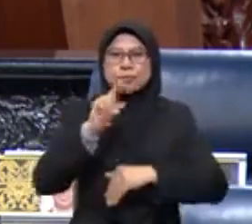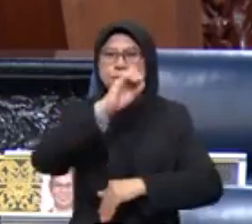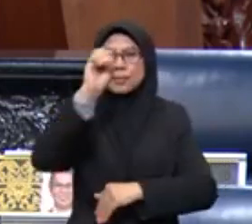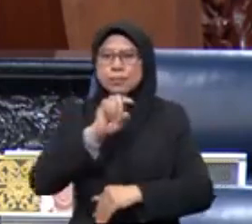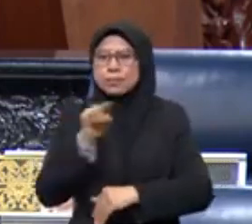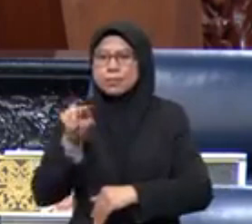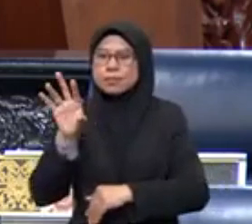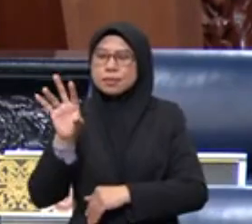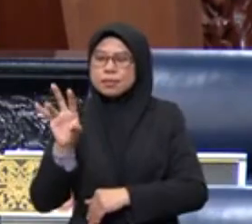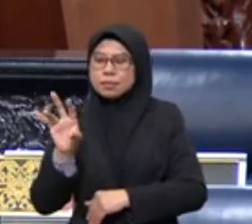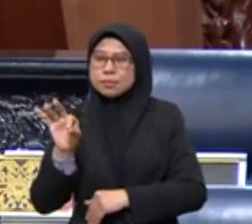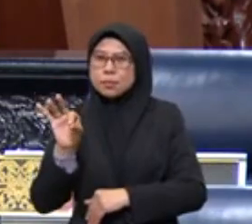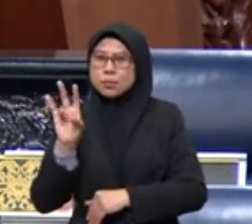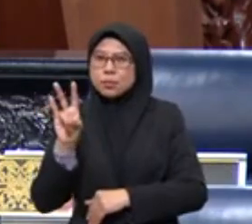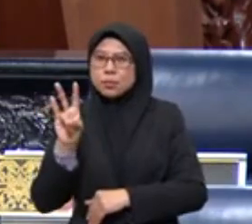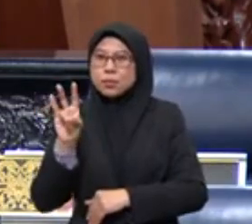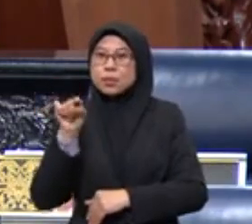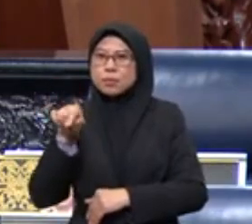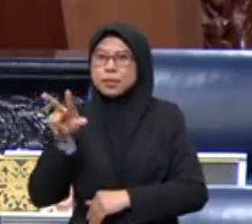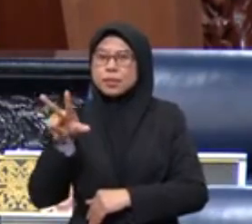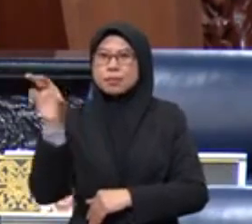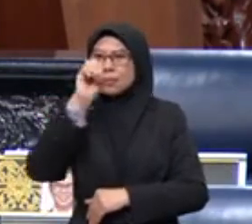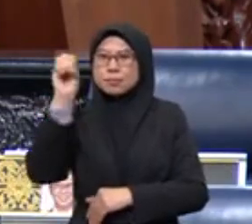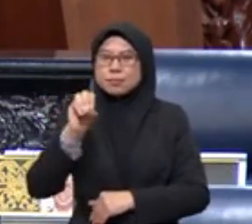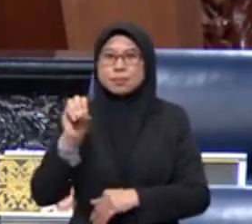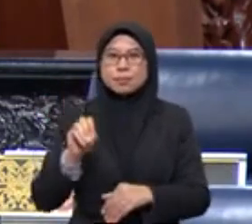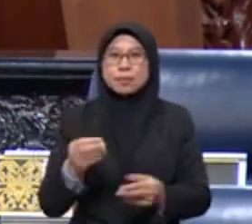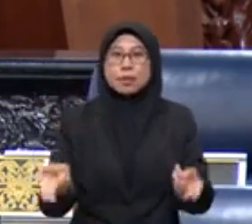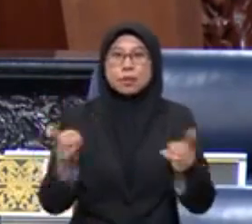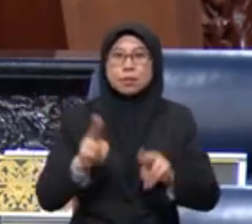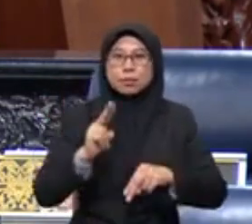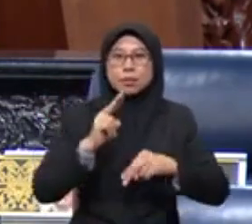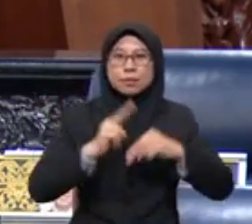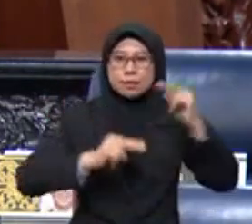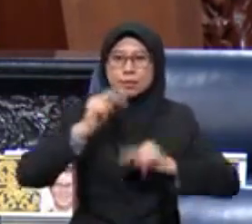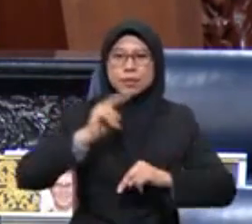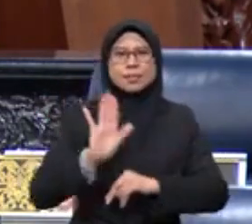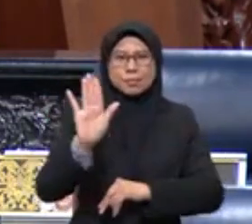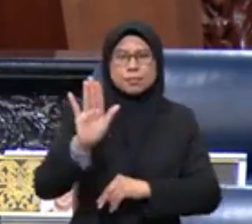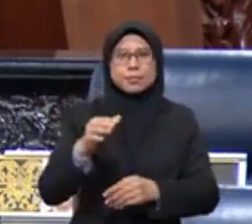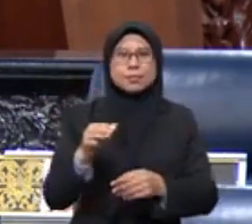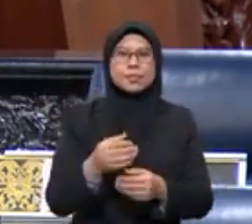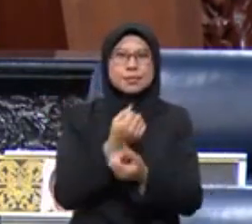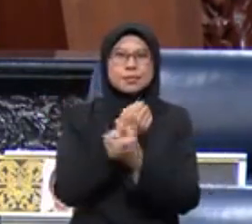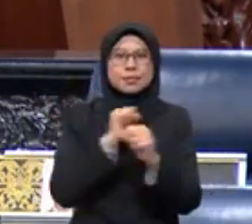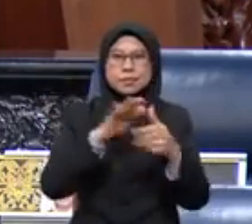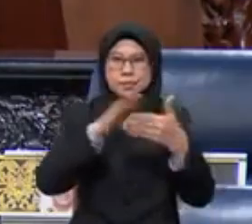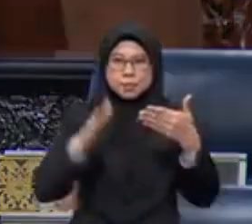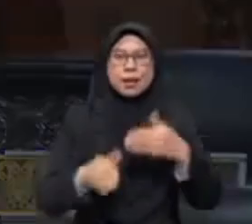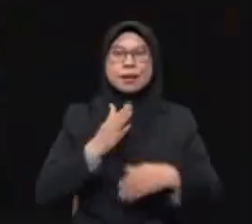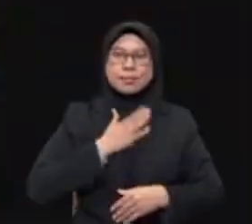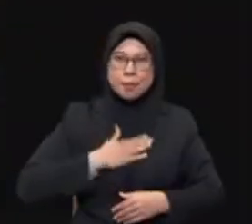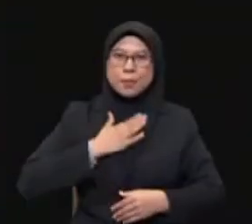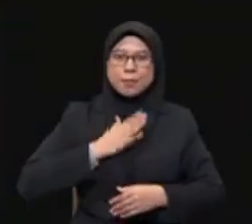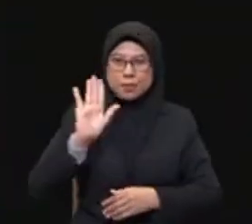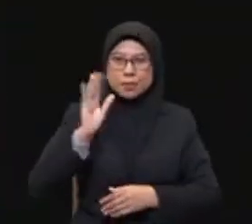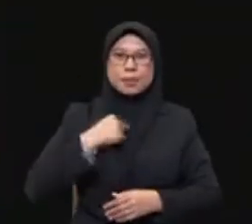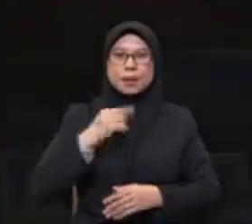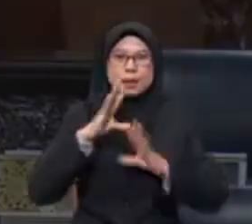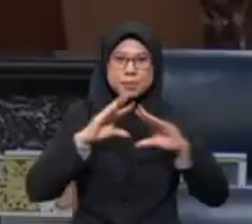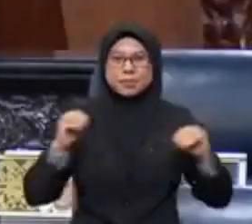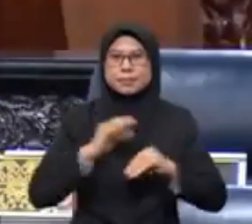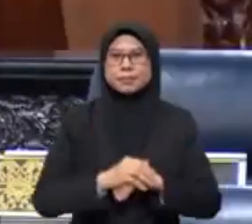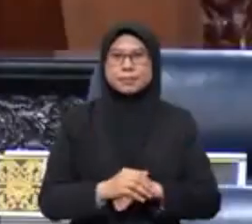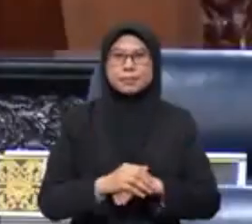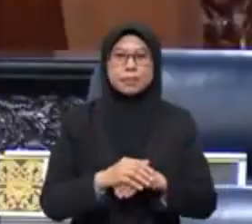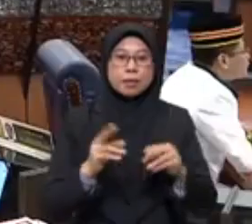hingga 97.3%. Tapi sekejap, tapi. Dan kontraktor, sekejaplah saya habiskan kata saya tak habis. Sabar. Dan kontraktor penyiap